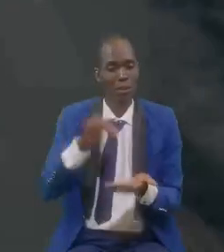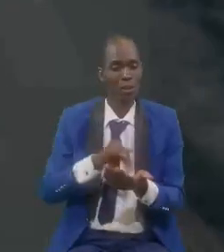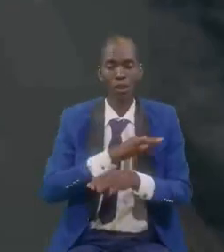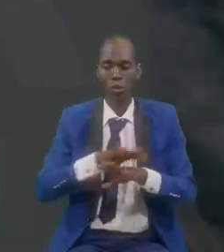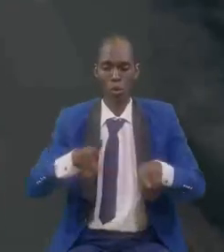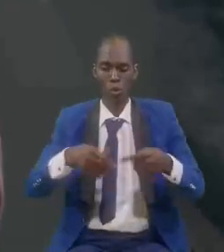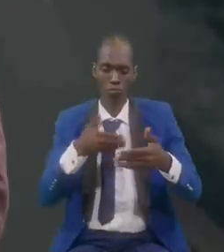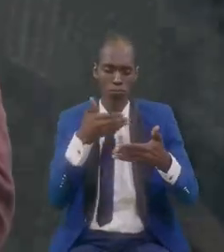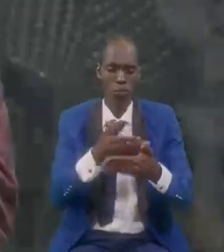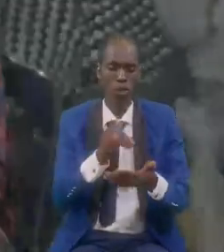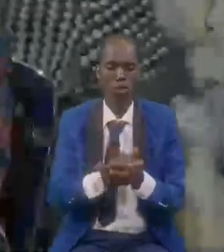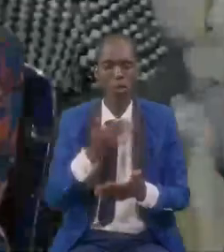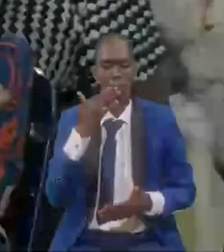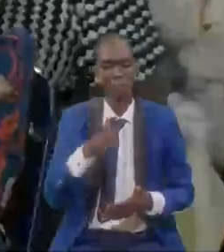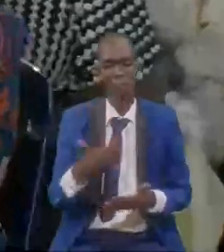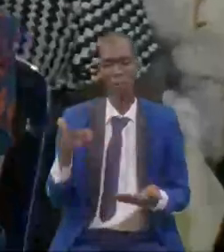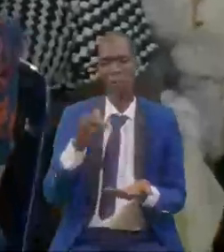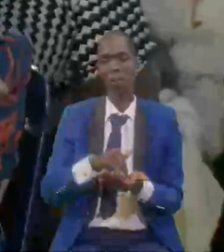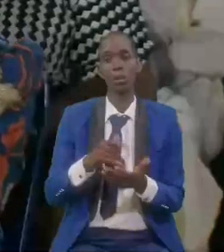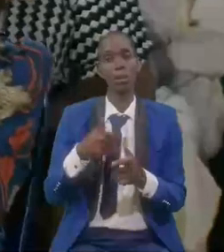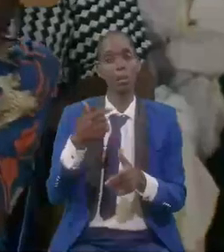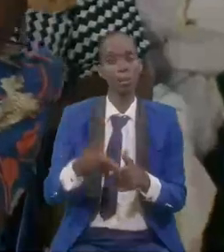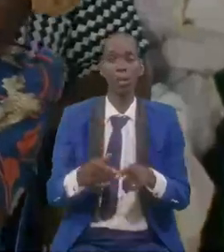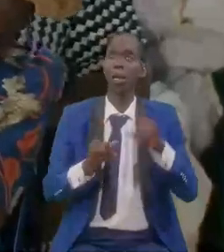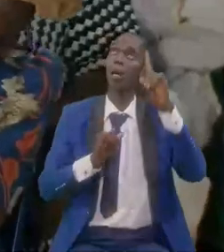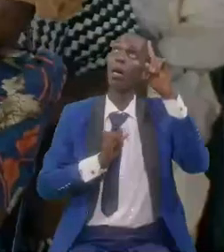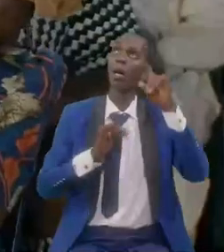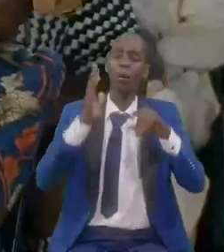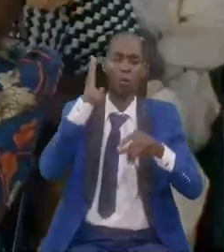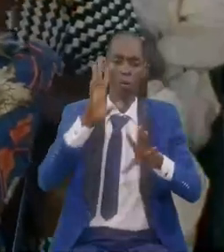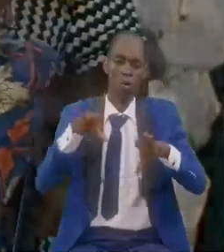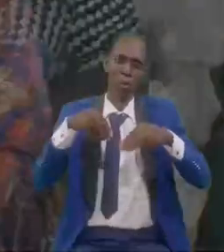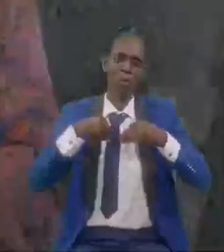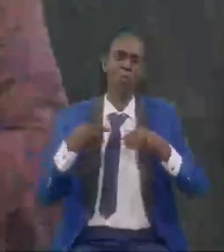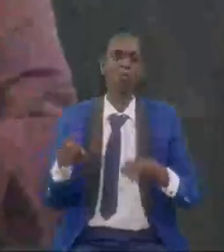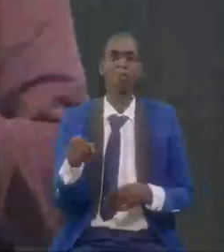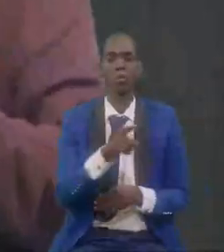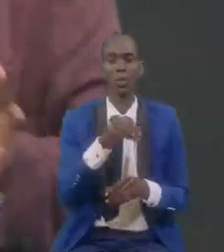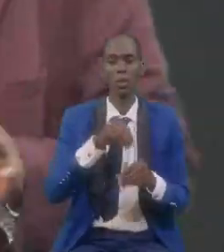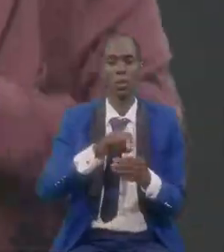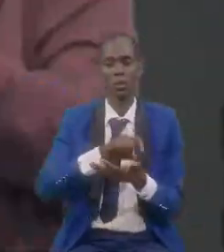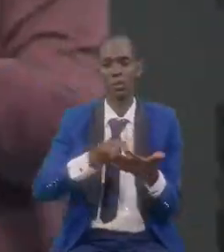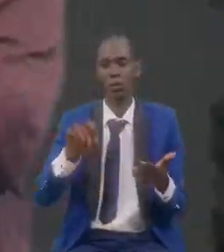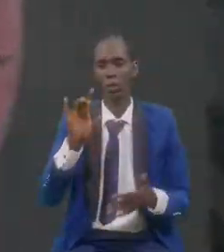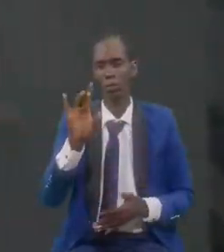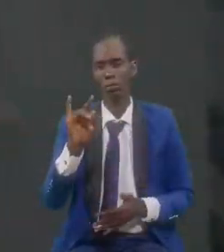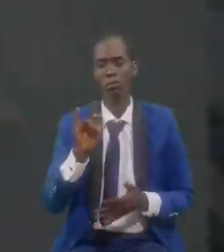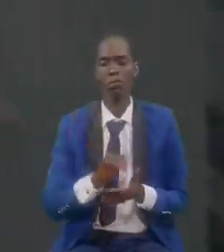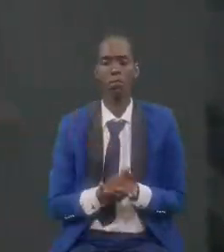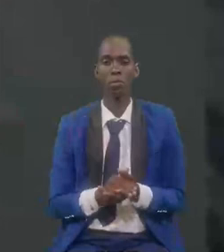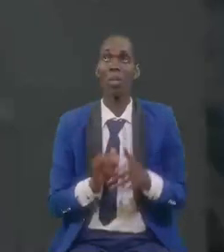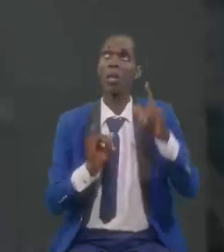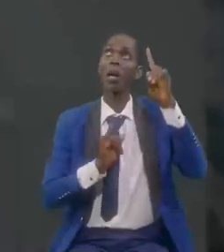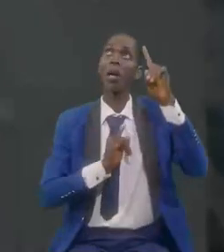approchez plus. Alors, je vous accueillerai. Verset 18. Je serai pour vous